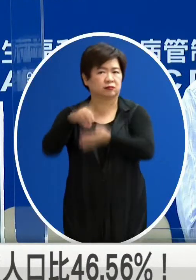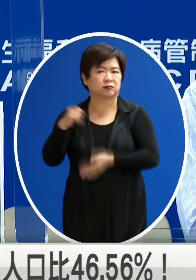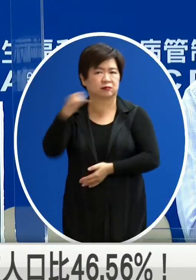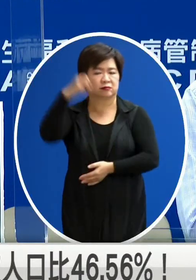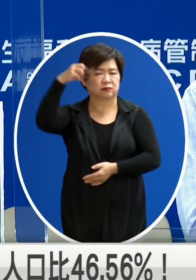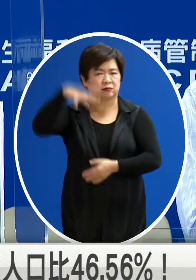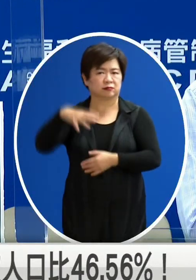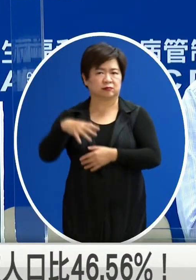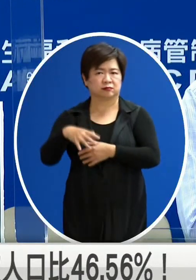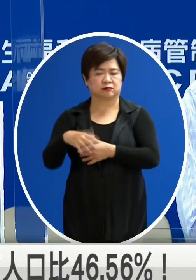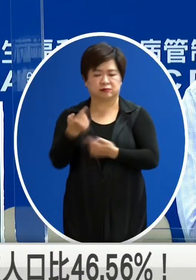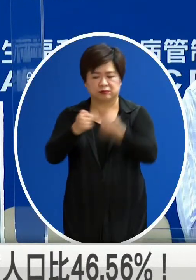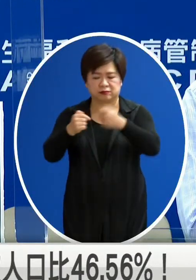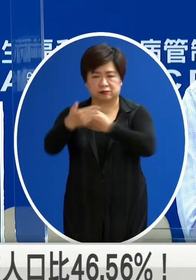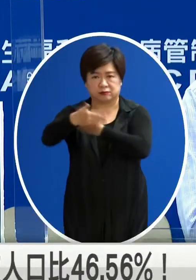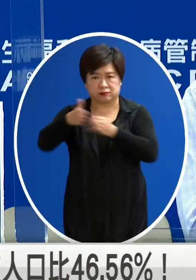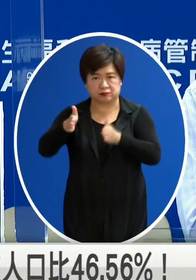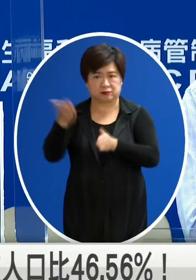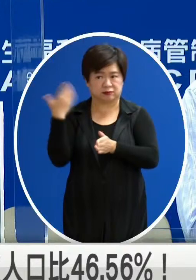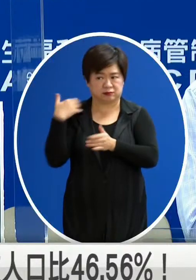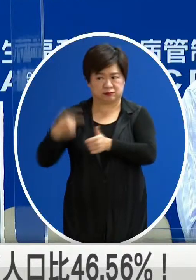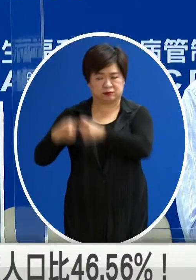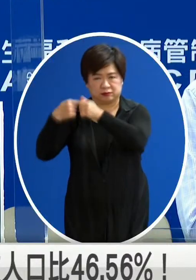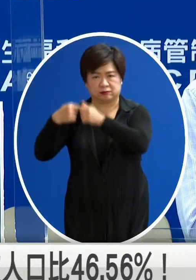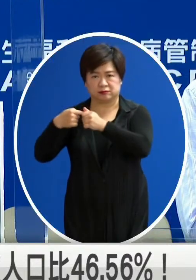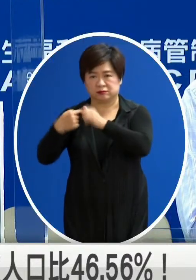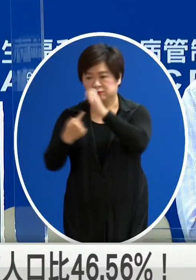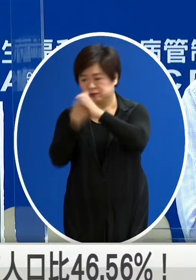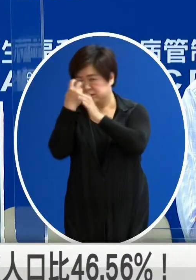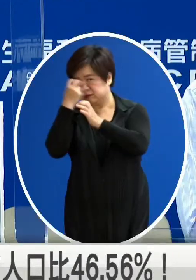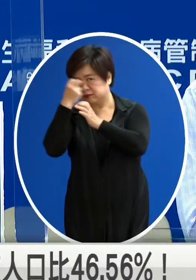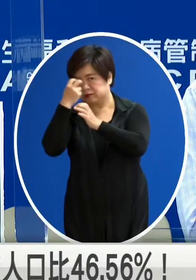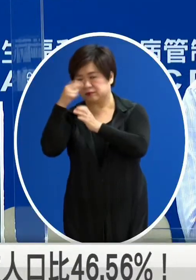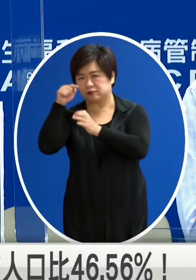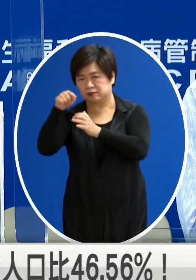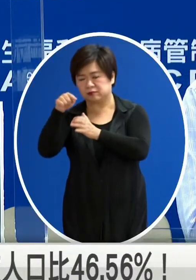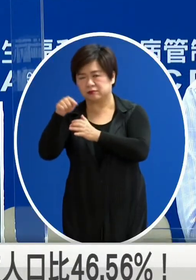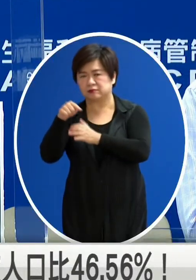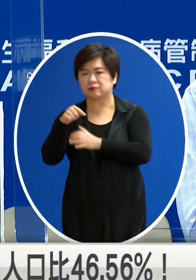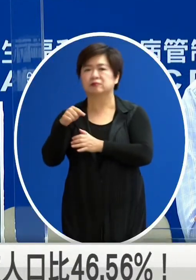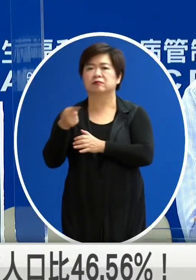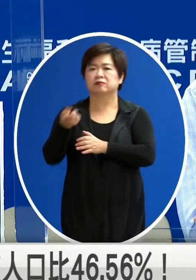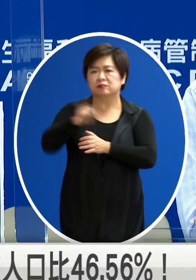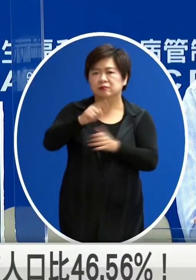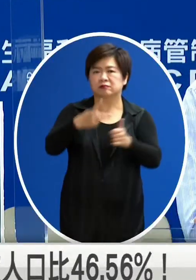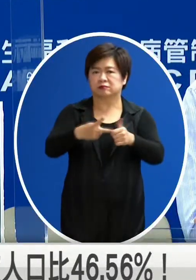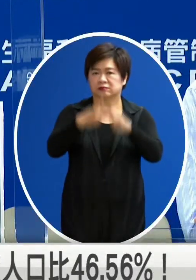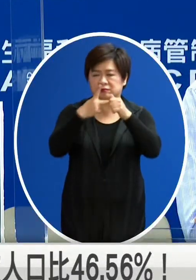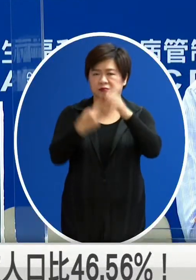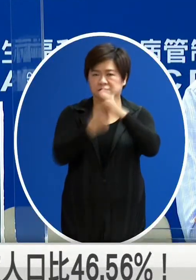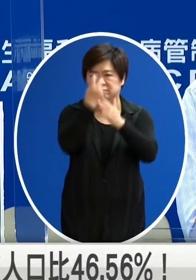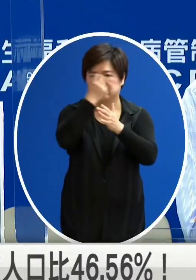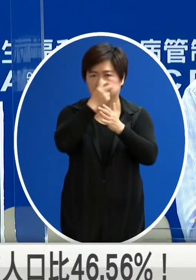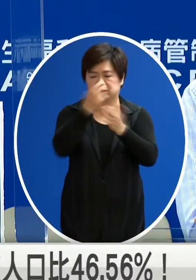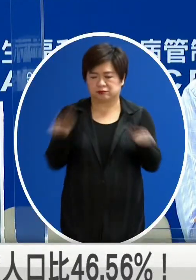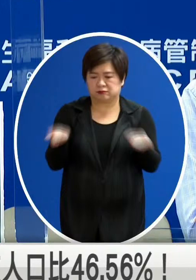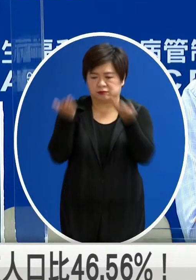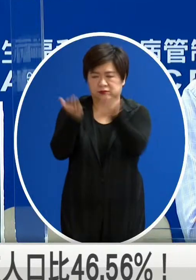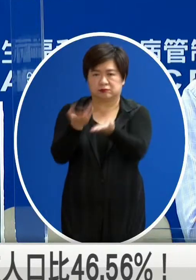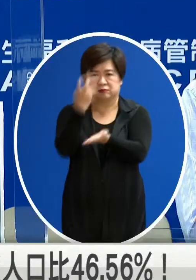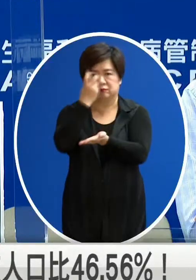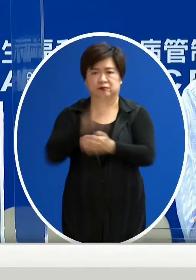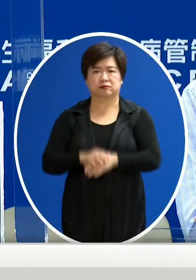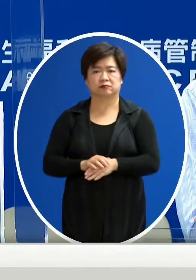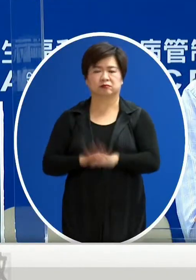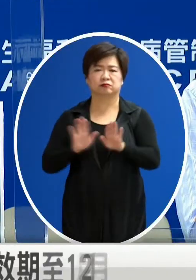的，好，再从他第一次采的哈那个检体，那跟后来再采的检体，我们同时验，那目前的